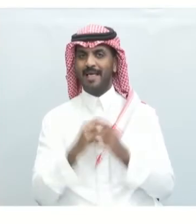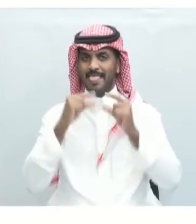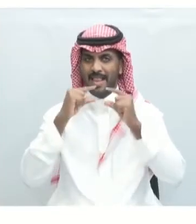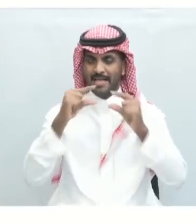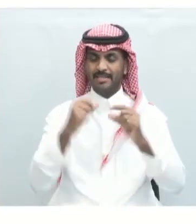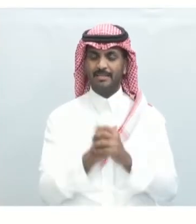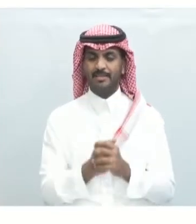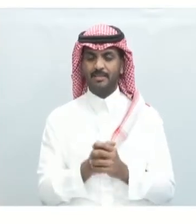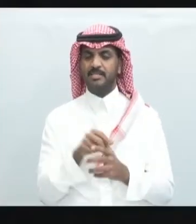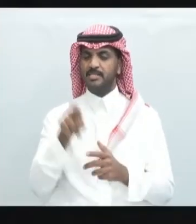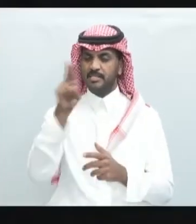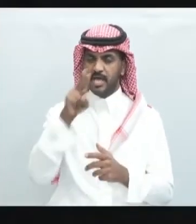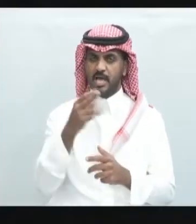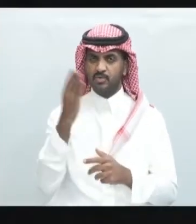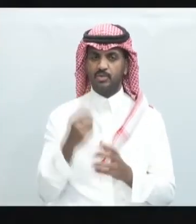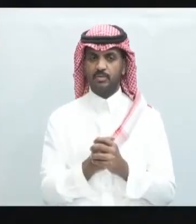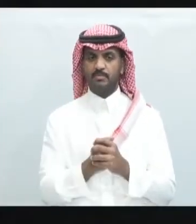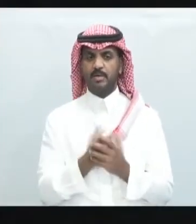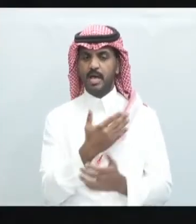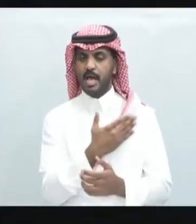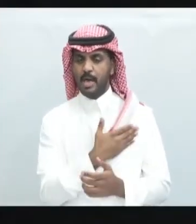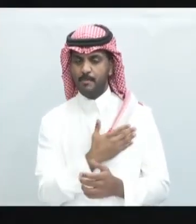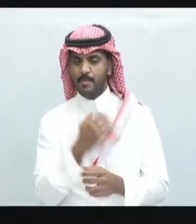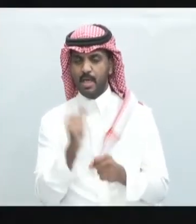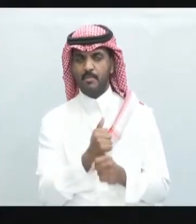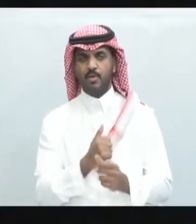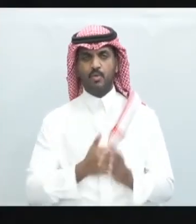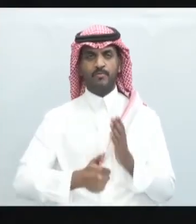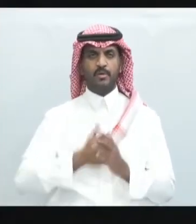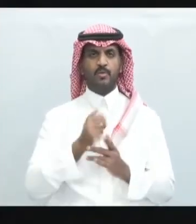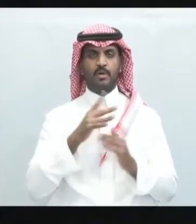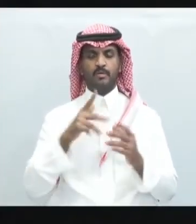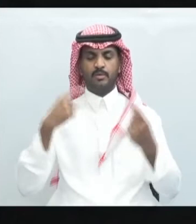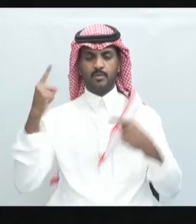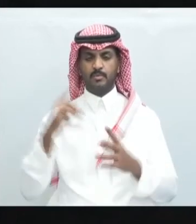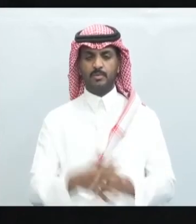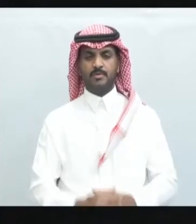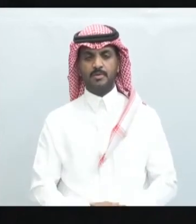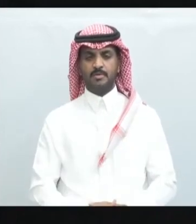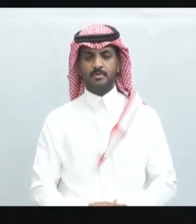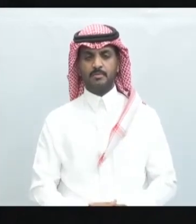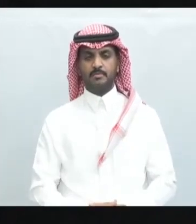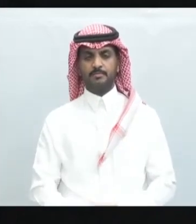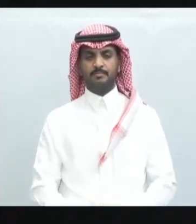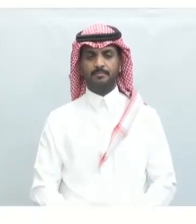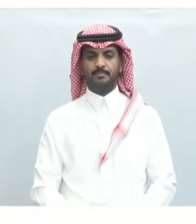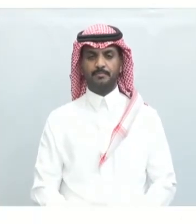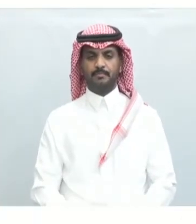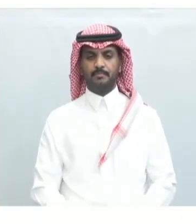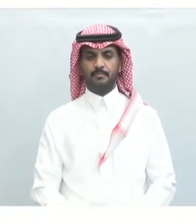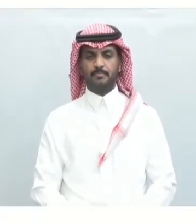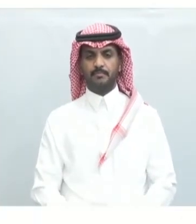سال النبي صلى الله عليه وسلم عن احب الاعمال وافضلها واكثرها ثواما بعد ذلك ناتي الى